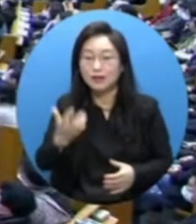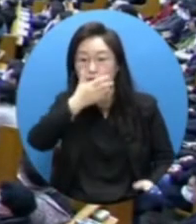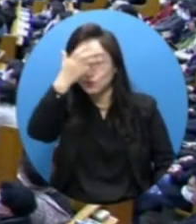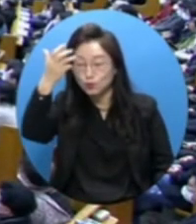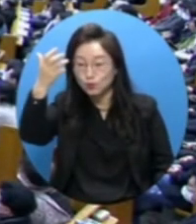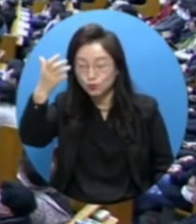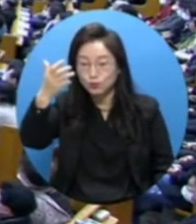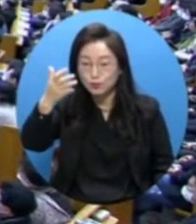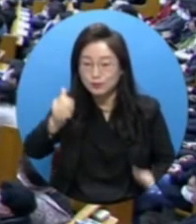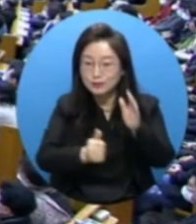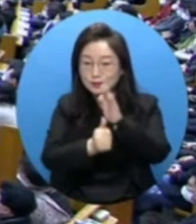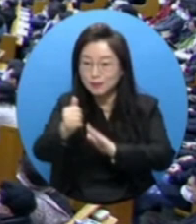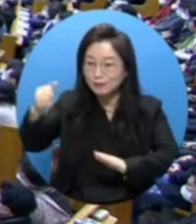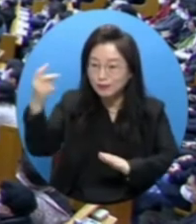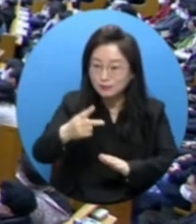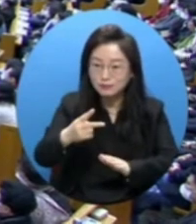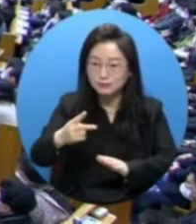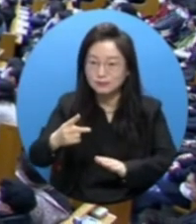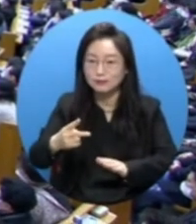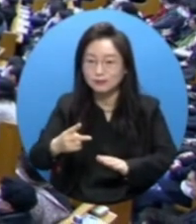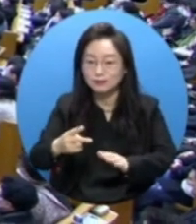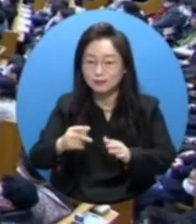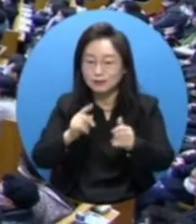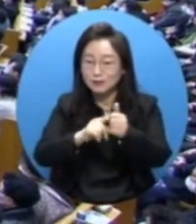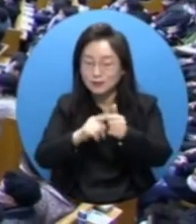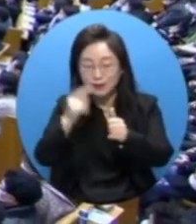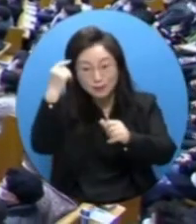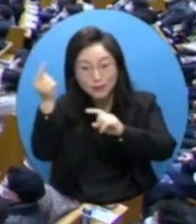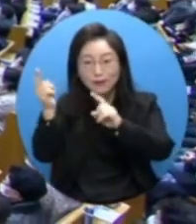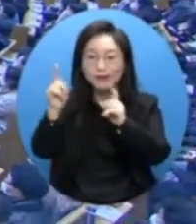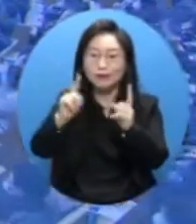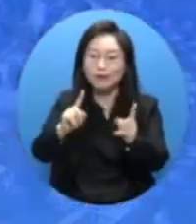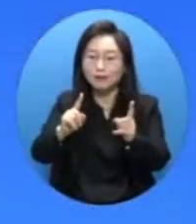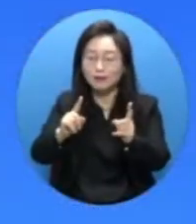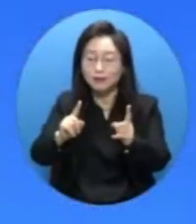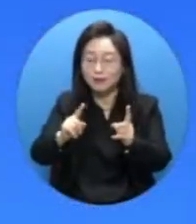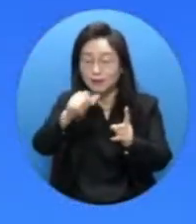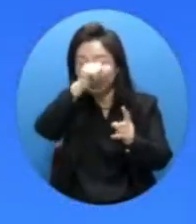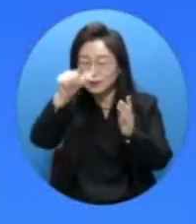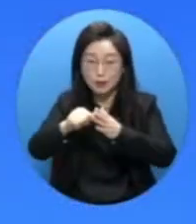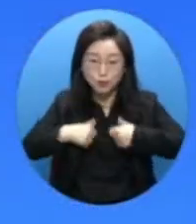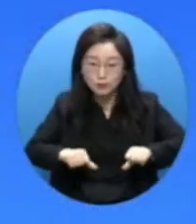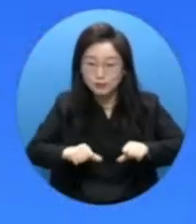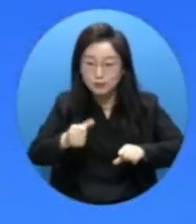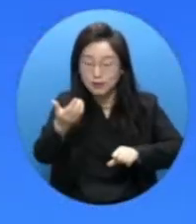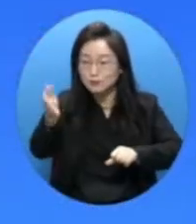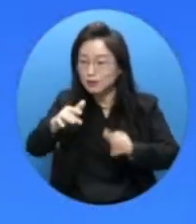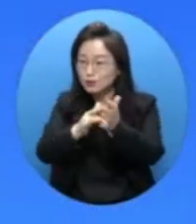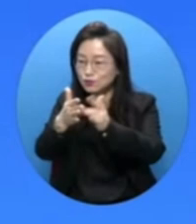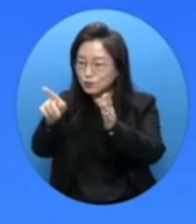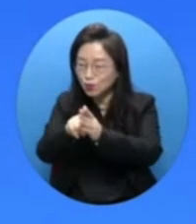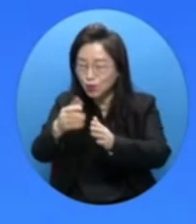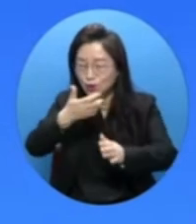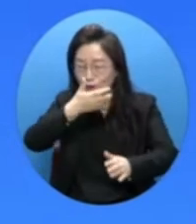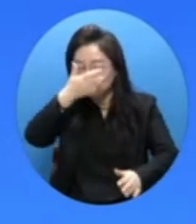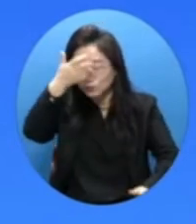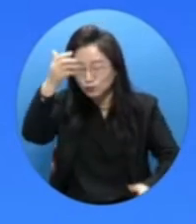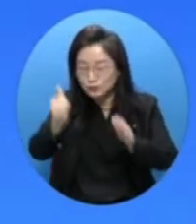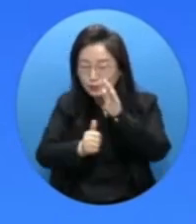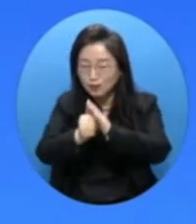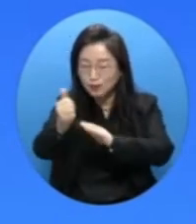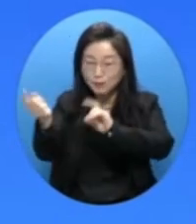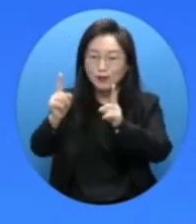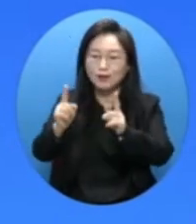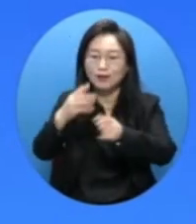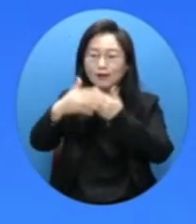꿈과 희망이의 삶을 다시 편하게 했습니다 그는 인생을 포기했던 사인데 예수 믿고 나니까 꿈과 생겨나서 내가 이제 하나님의 원해서 살아야